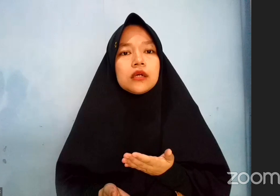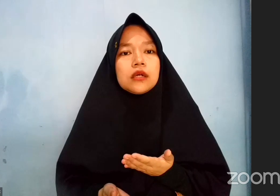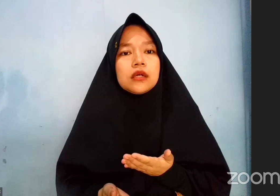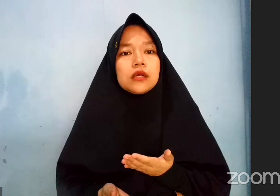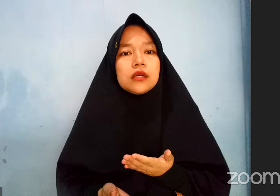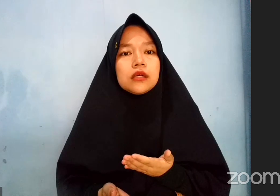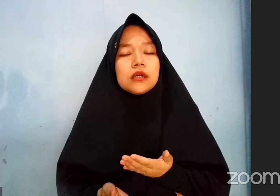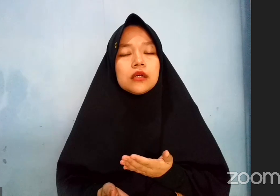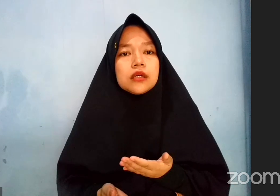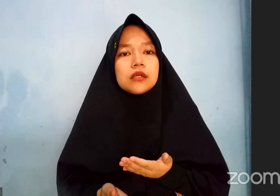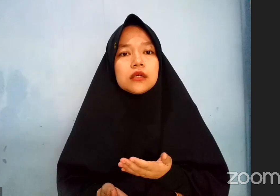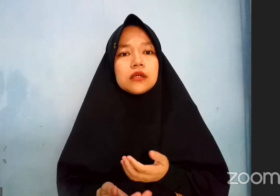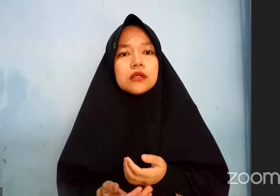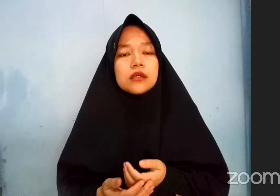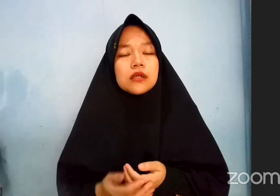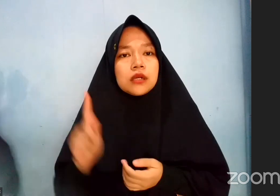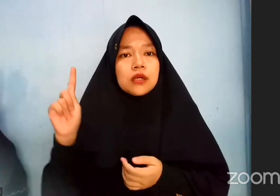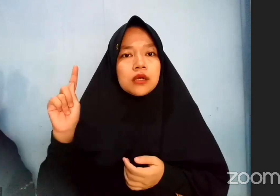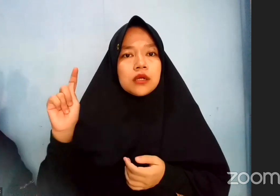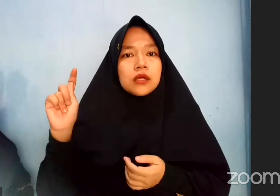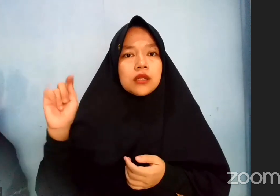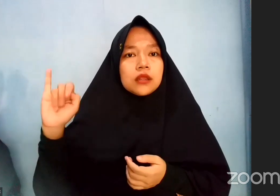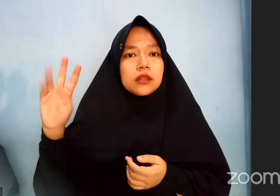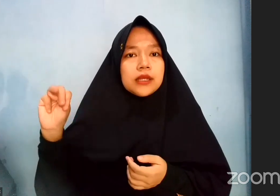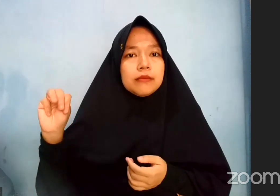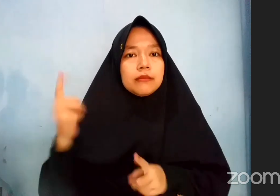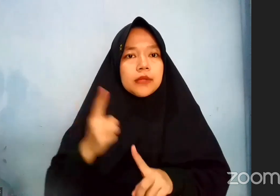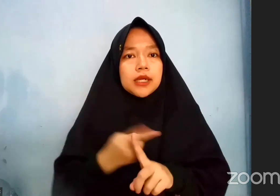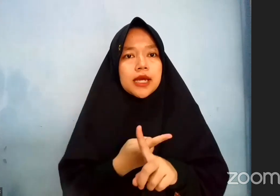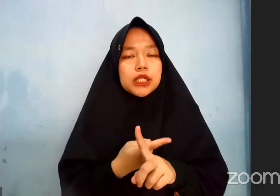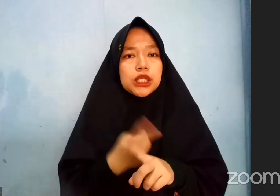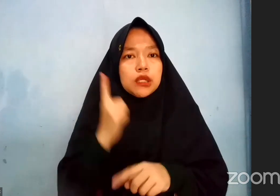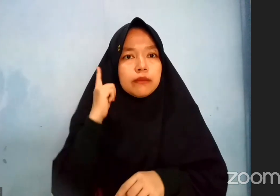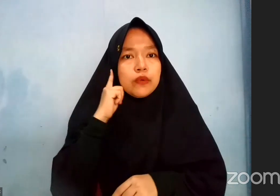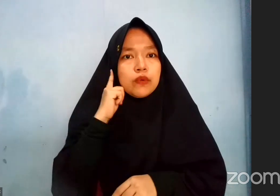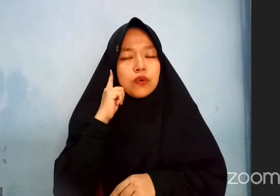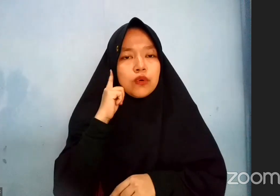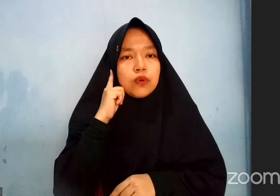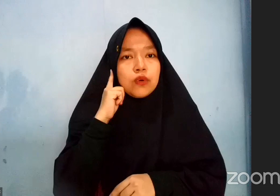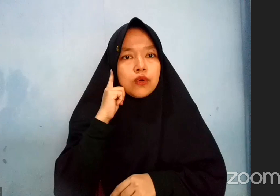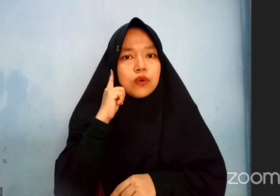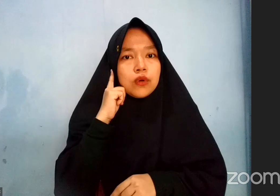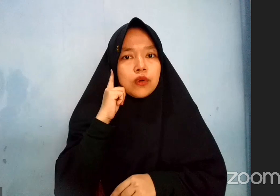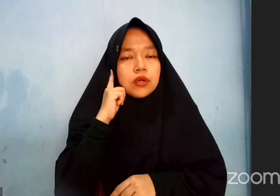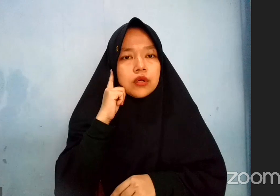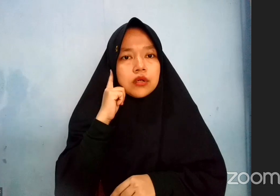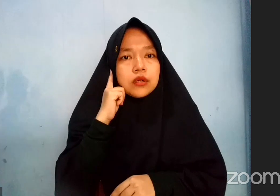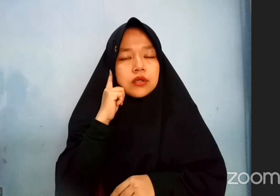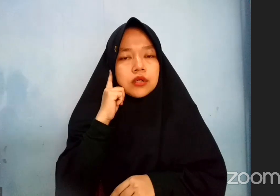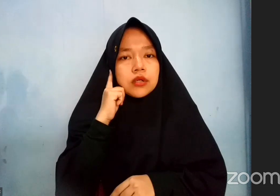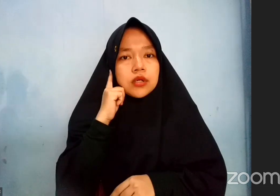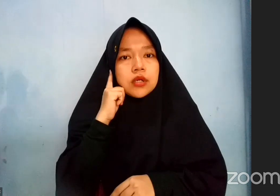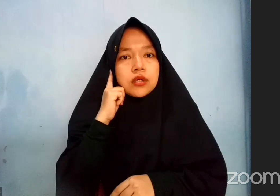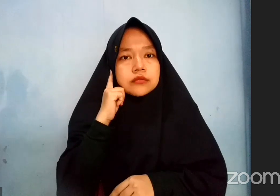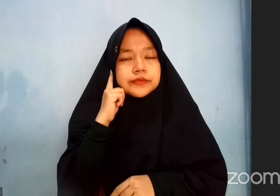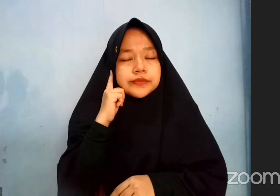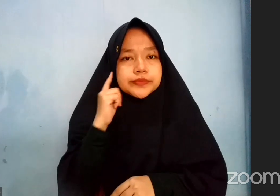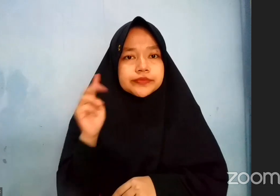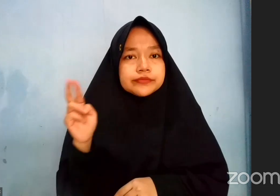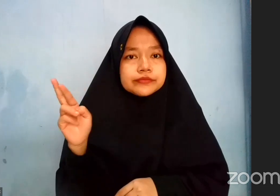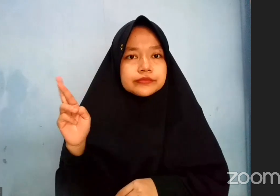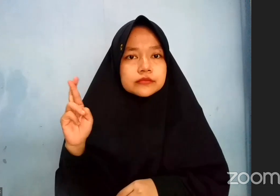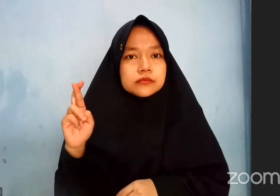tim kami siap tim kami sebenarnya sudah siap semuanya ya pandemi ini membuat kami harus